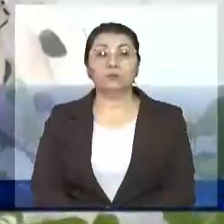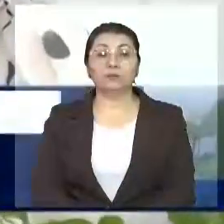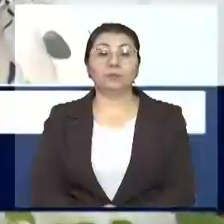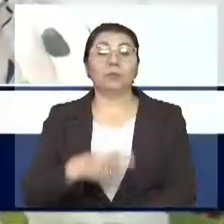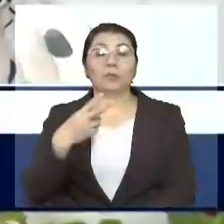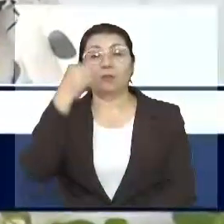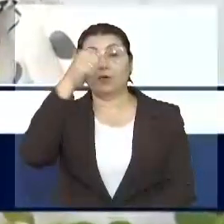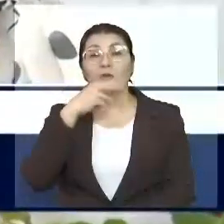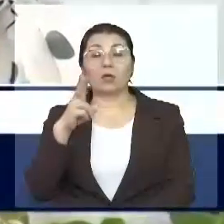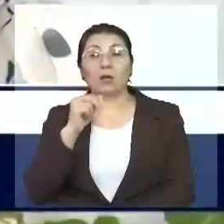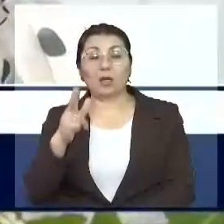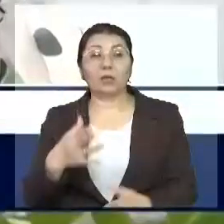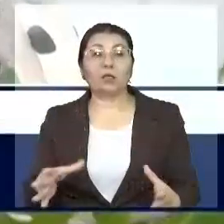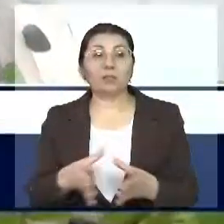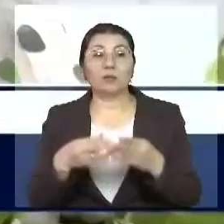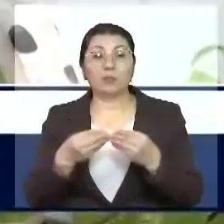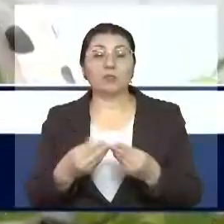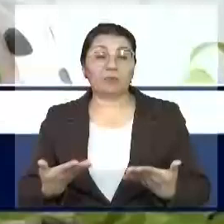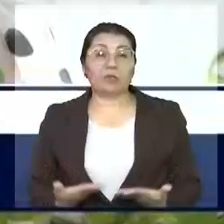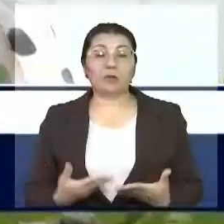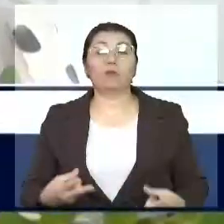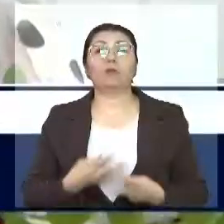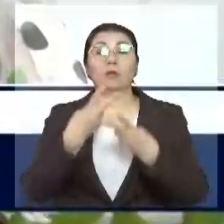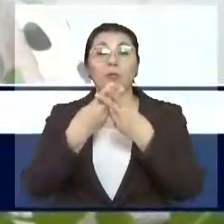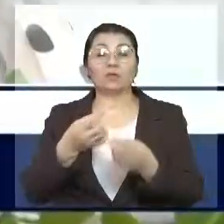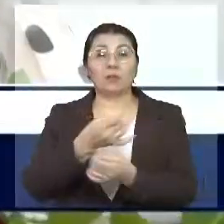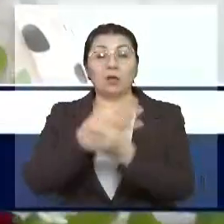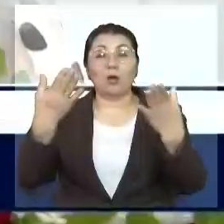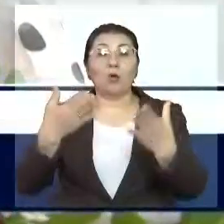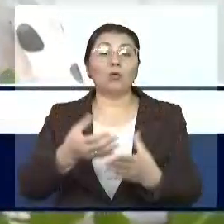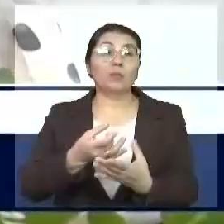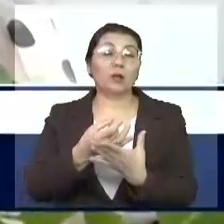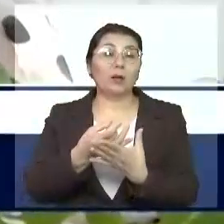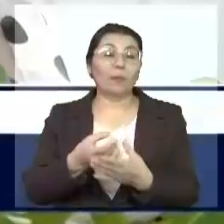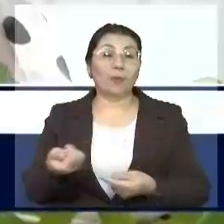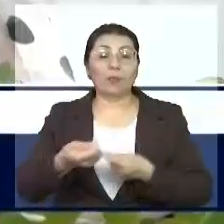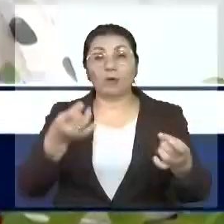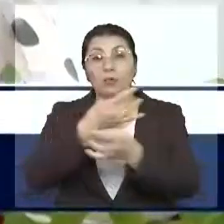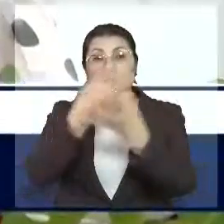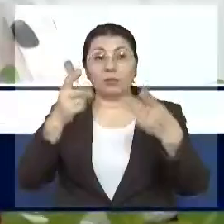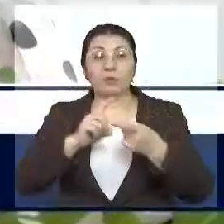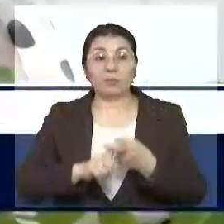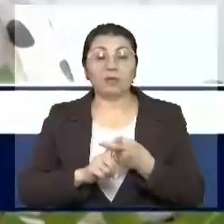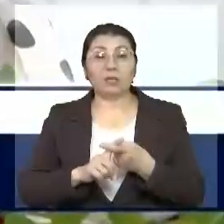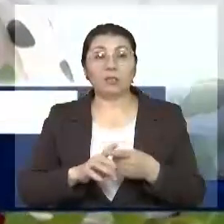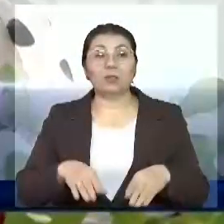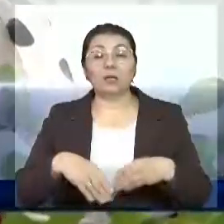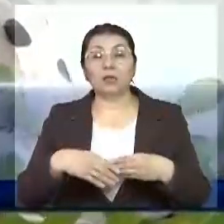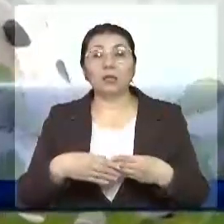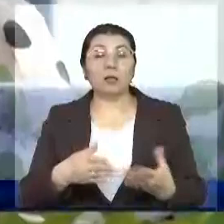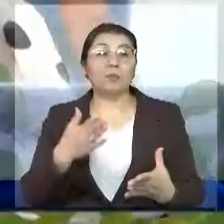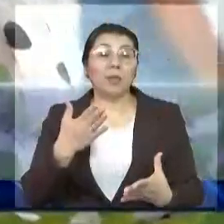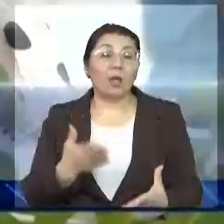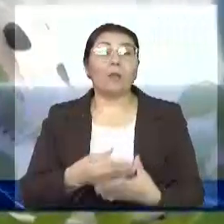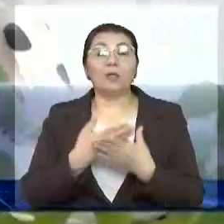Уже 2 года, как я с семьей переехала в Астану. Управление культуры и языков Актюбинской области связалось со мной и предложило выпустить мой